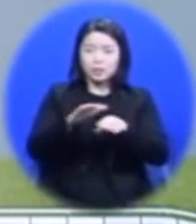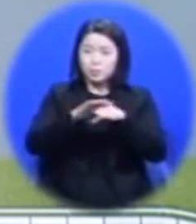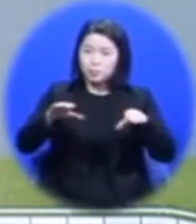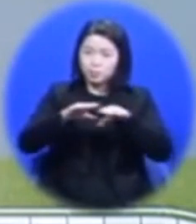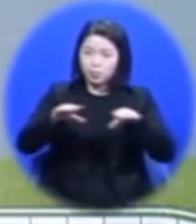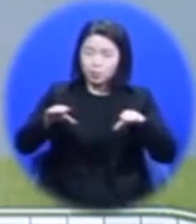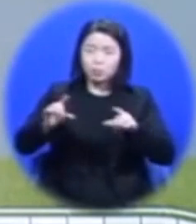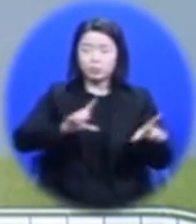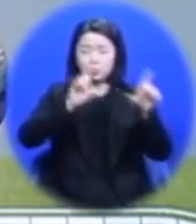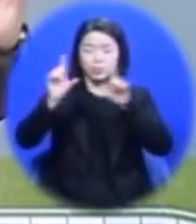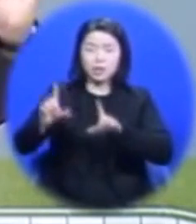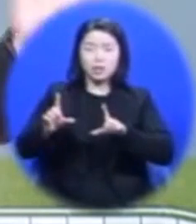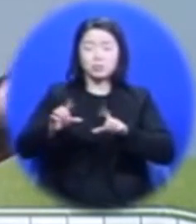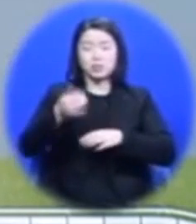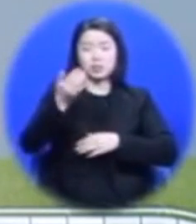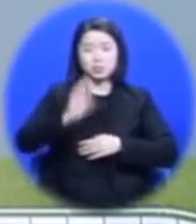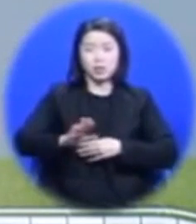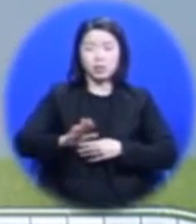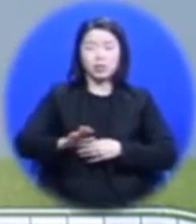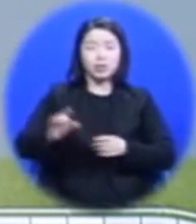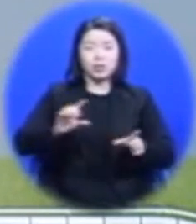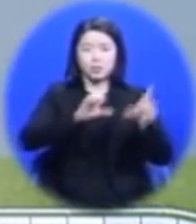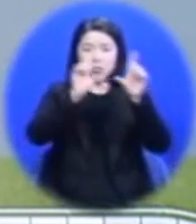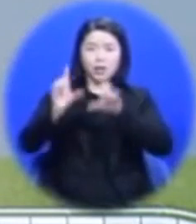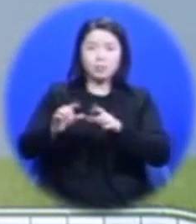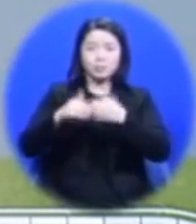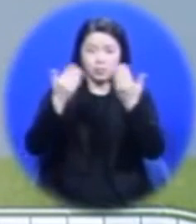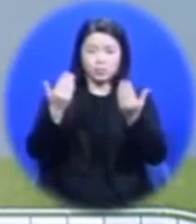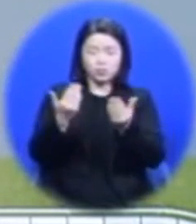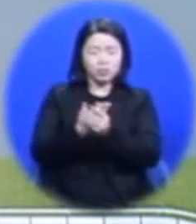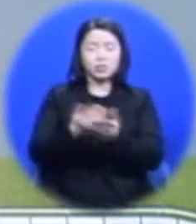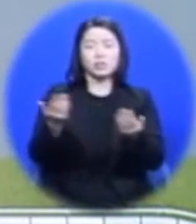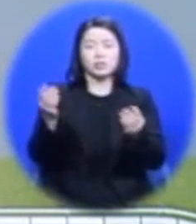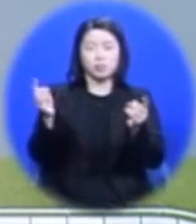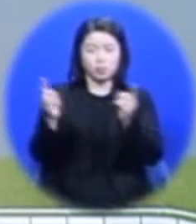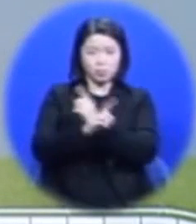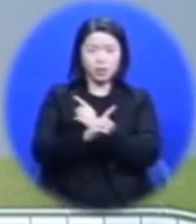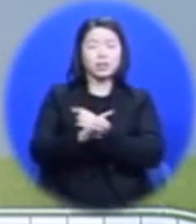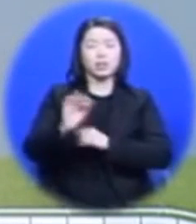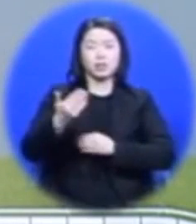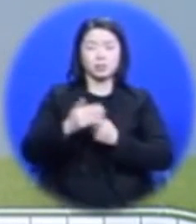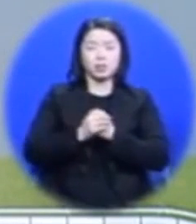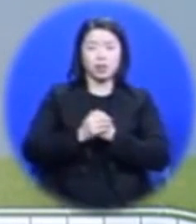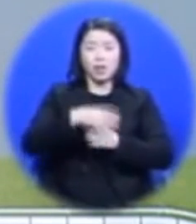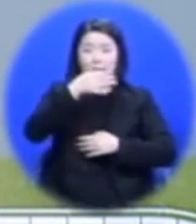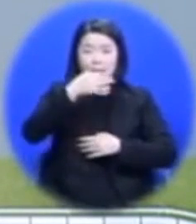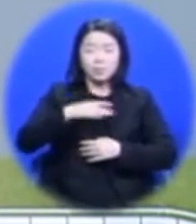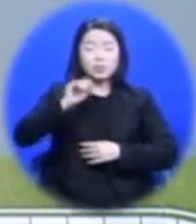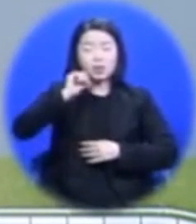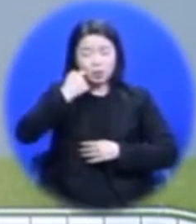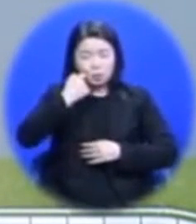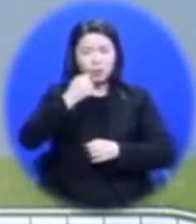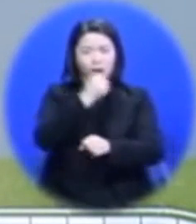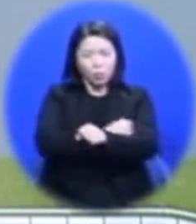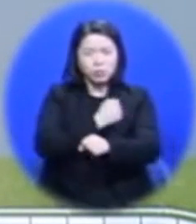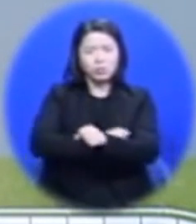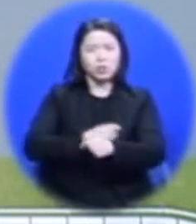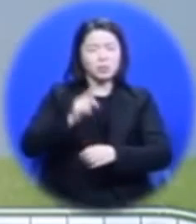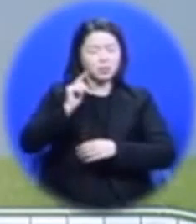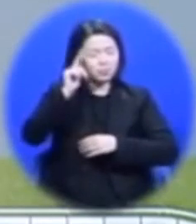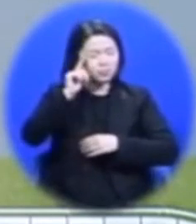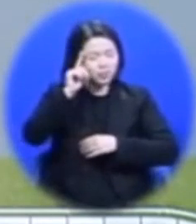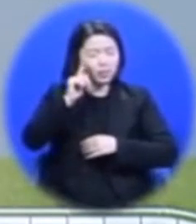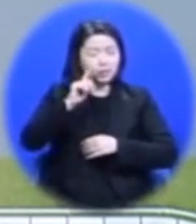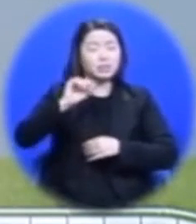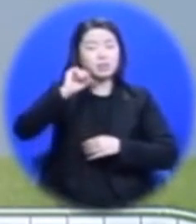사는데 삶의 의미가 완전히 달라집니다. 힘들다, 어렵다, 고생된다, 짜증난다 이런 마음이